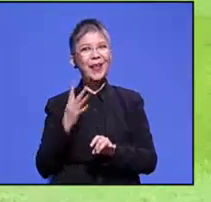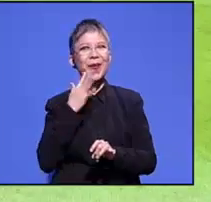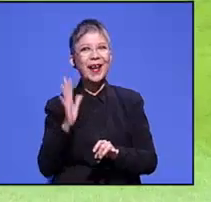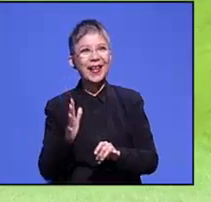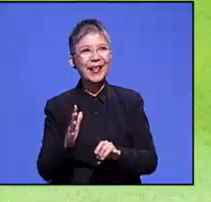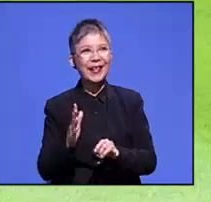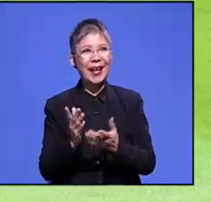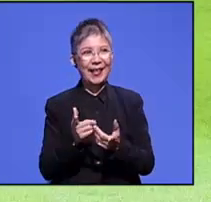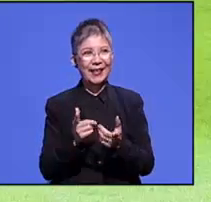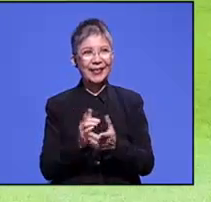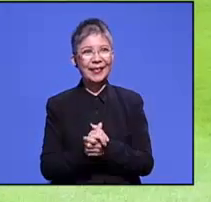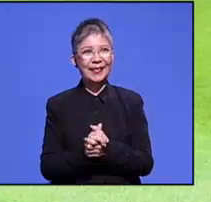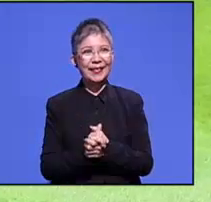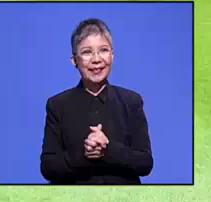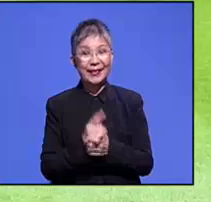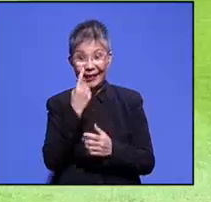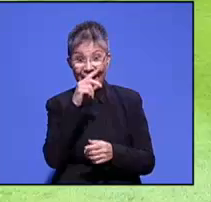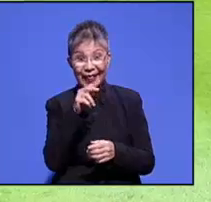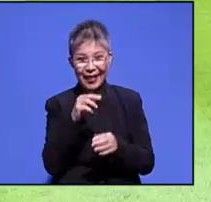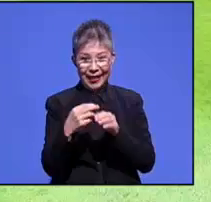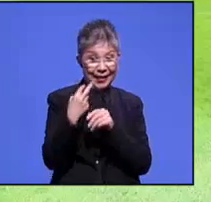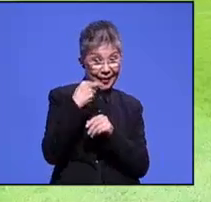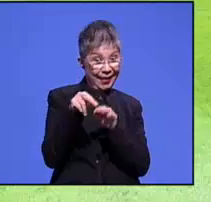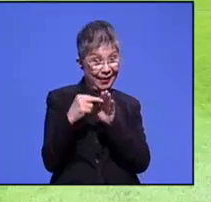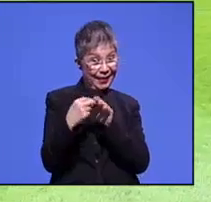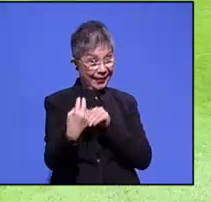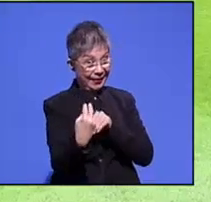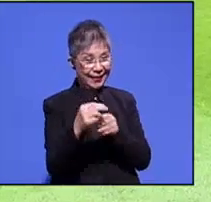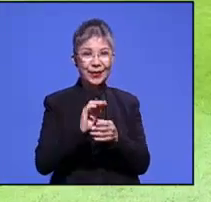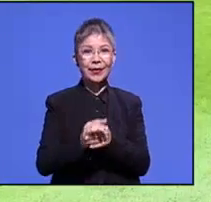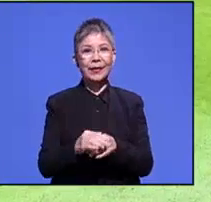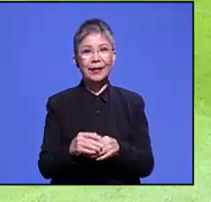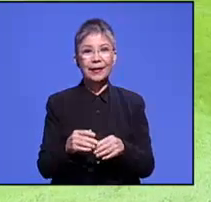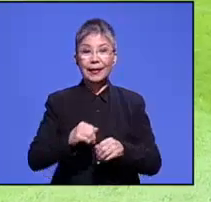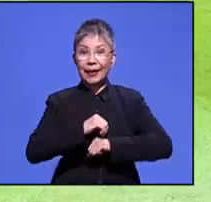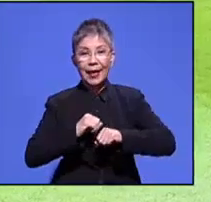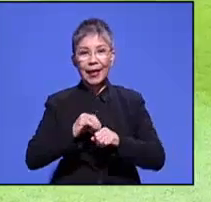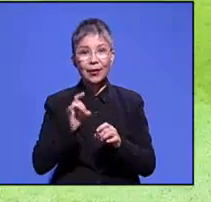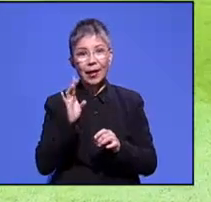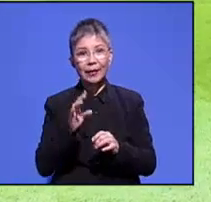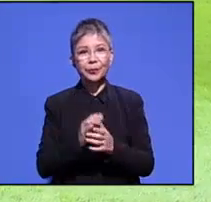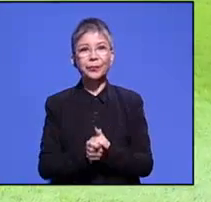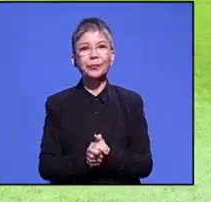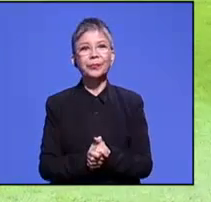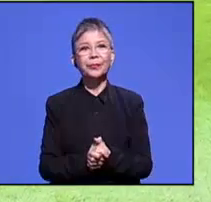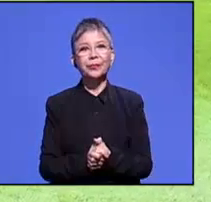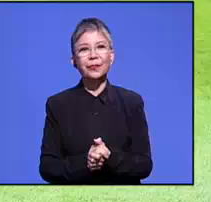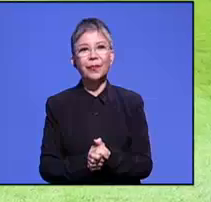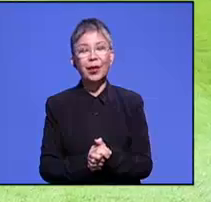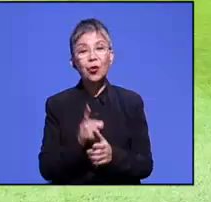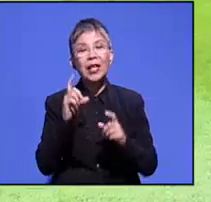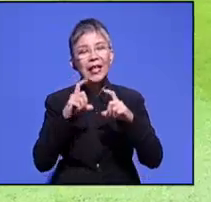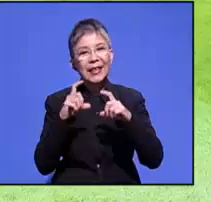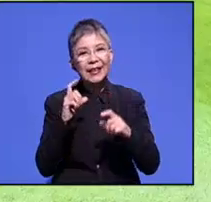Nah kalau dari sini pasti beda dong ini jadinya lebih terang dan kiri kanannya jauh lebih gelap tapi dimata saya berbeda yaitu